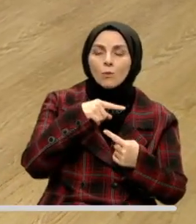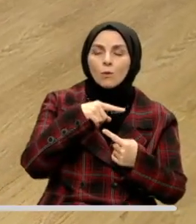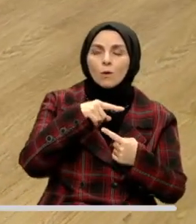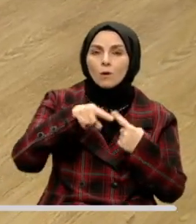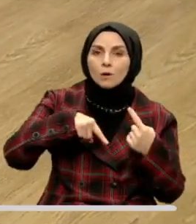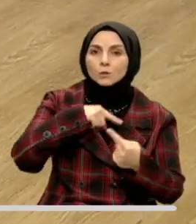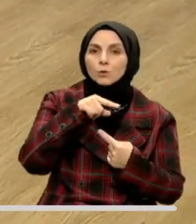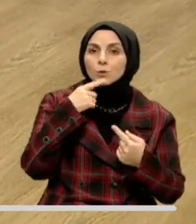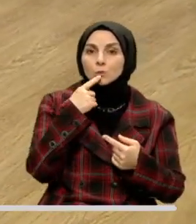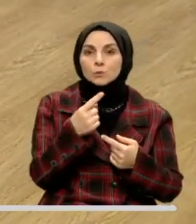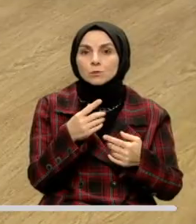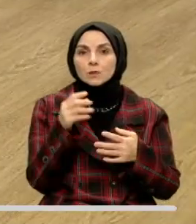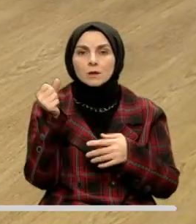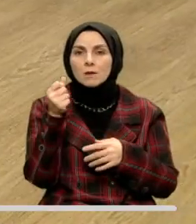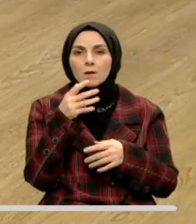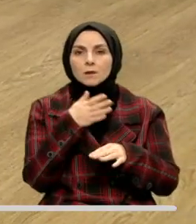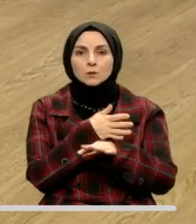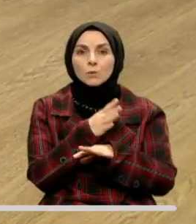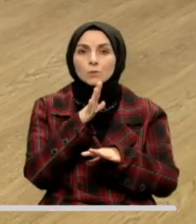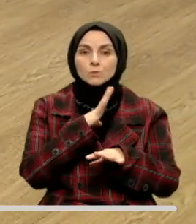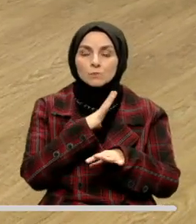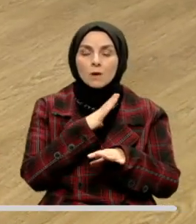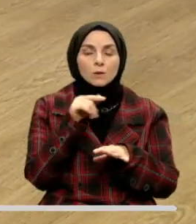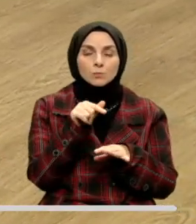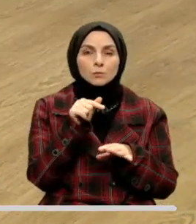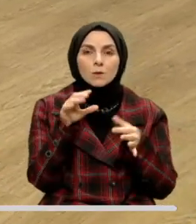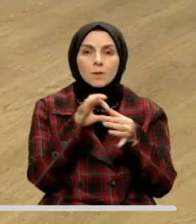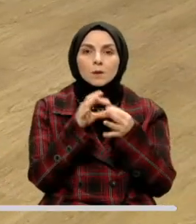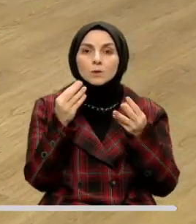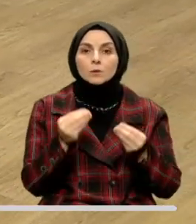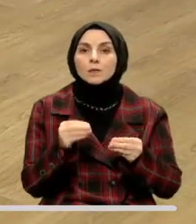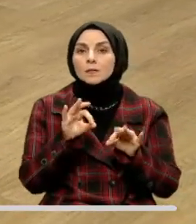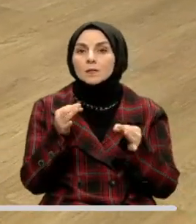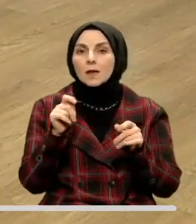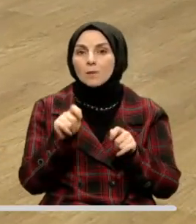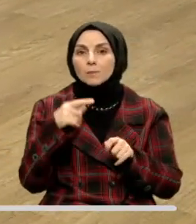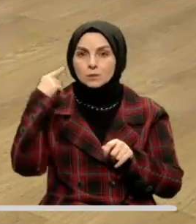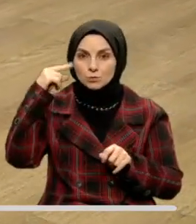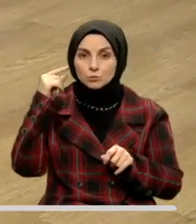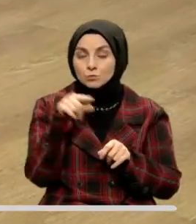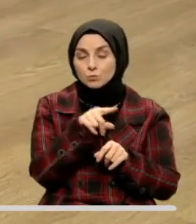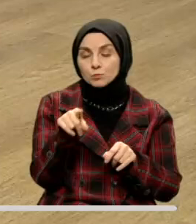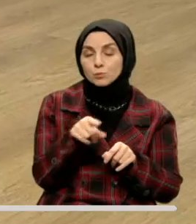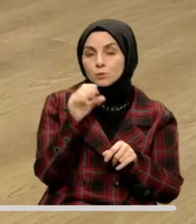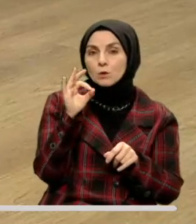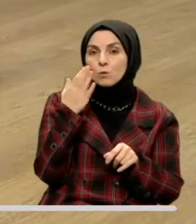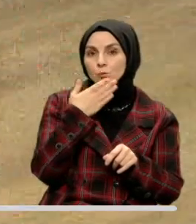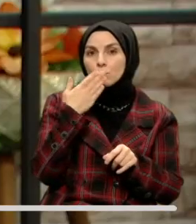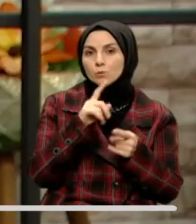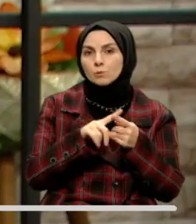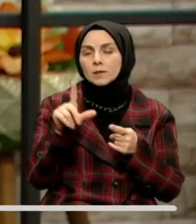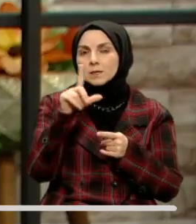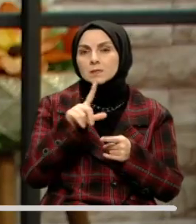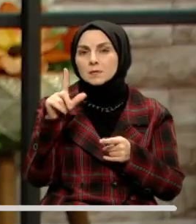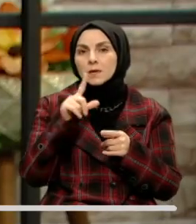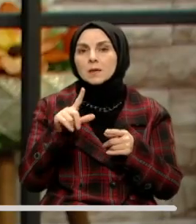kaç doğrusu var. Peki bununla ilgili ne yapmayı düşünüyorsunuz? Dolayısıyla bunlar aslında özellikle ortaokul ve lise düzeyinde